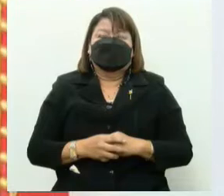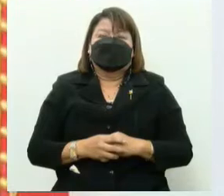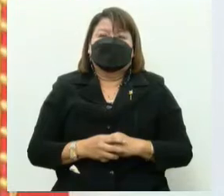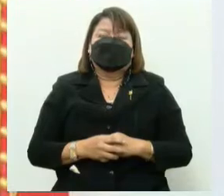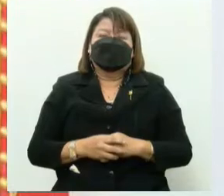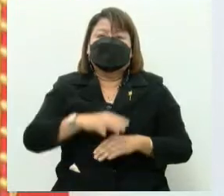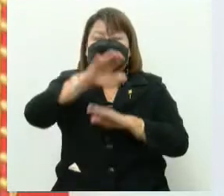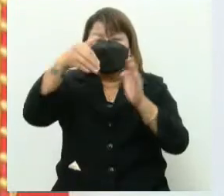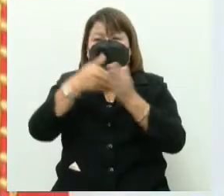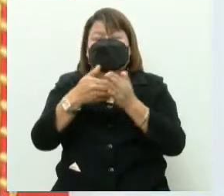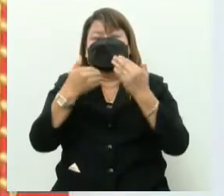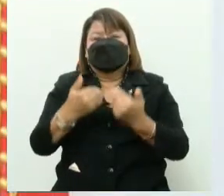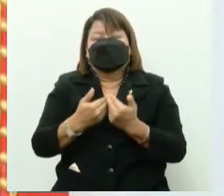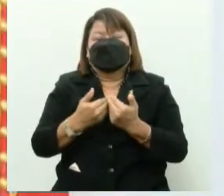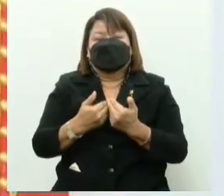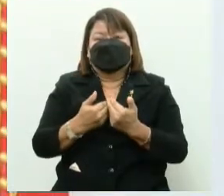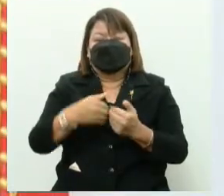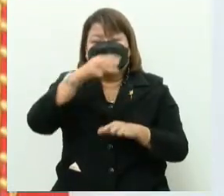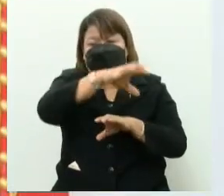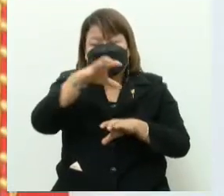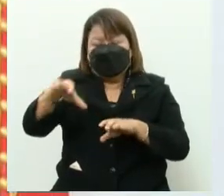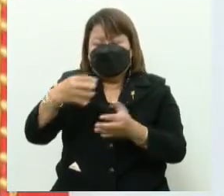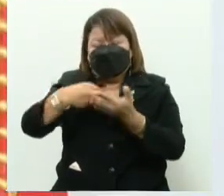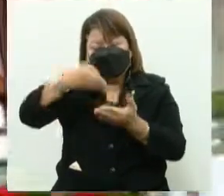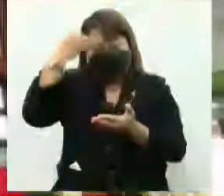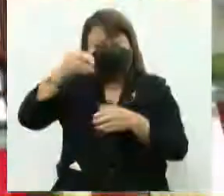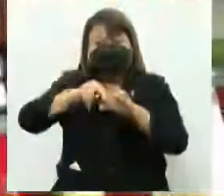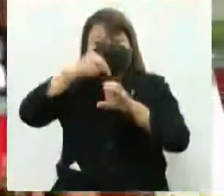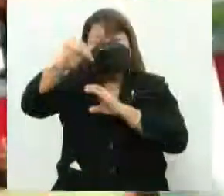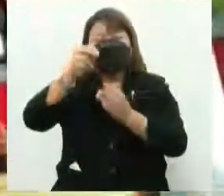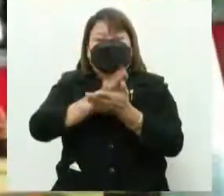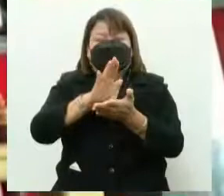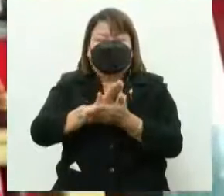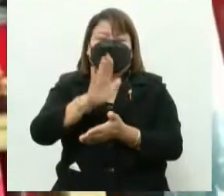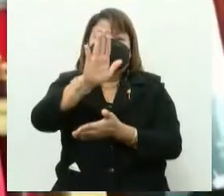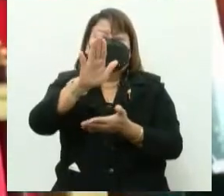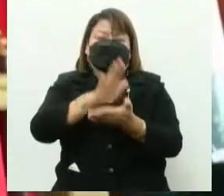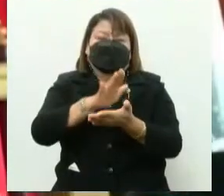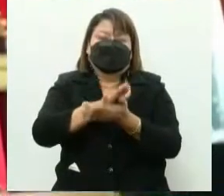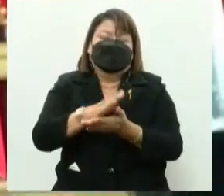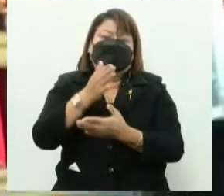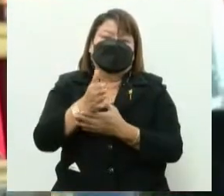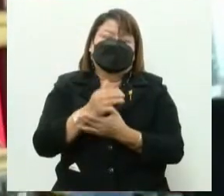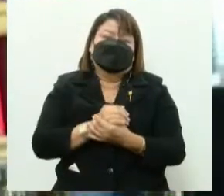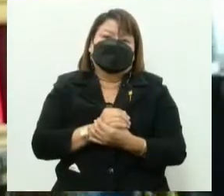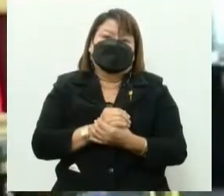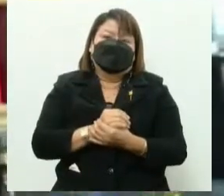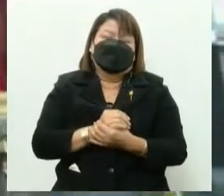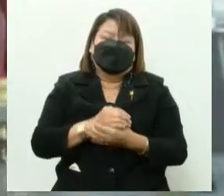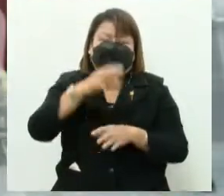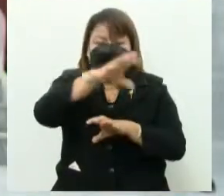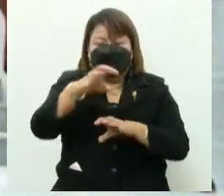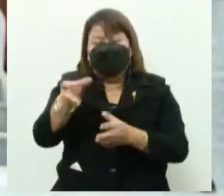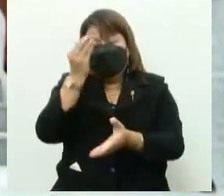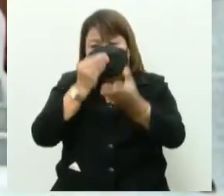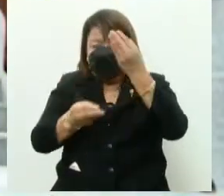และทั้งหมดนี้ก็คือแหล่งเรียนรู้ภายนอกโรงเรียนของโรงเรียนตะกั่วป่าคีรีเขตซึ่งเป็นแหล่งการเรีย